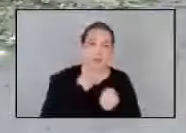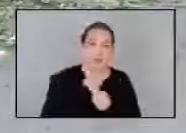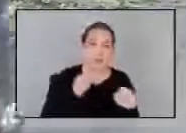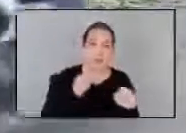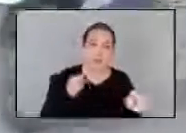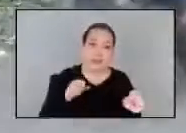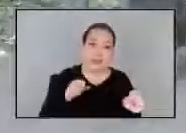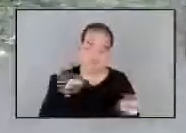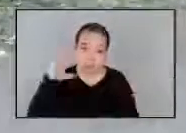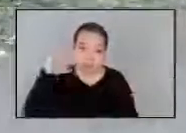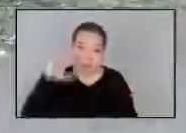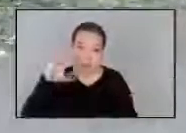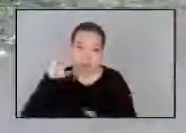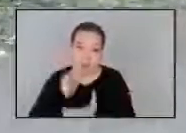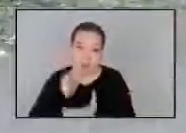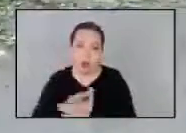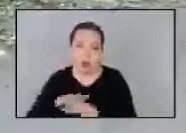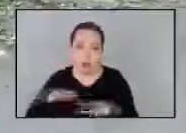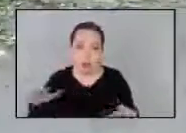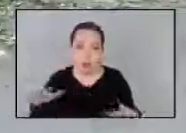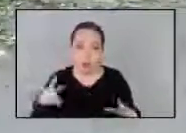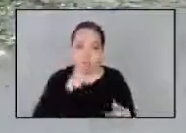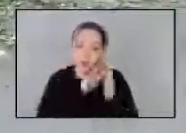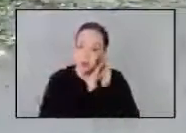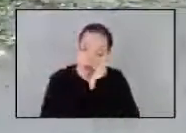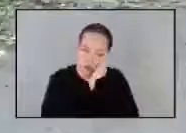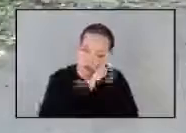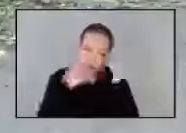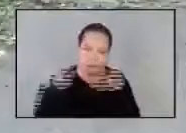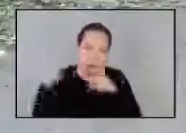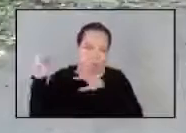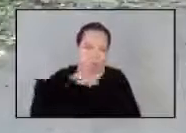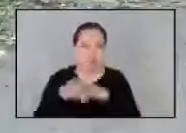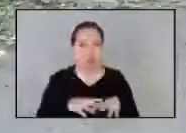sa sentro ng Rodriguez Rizal. Yan muna ang latest